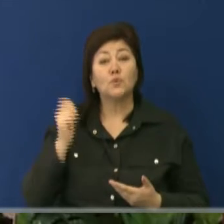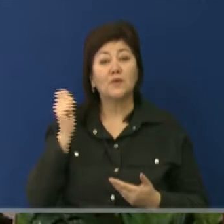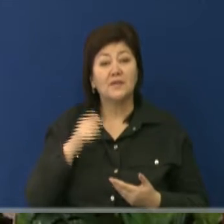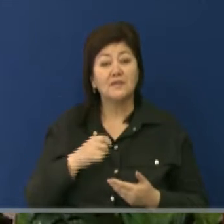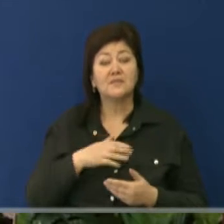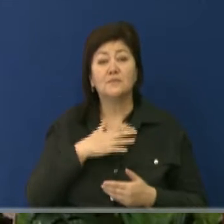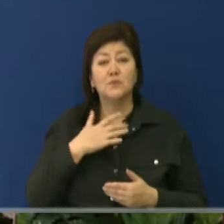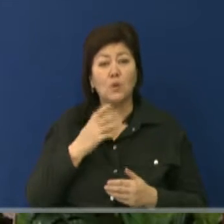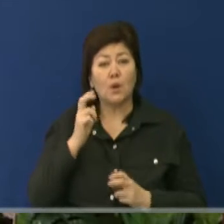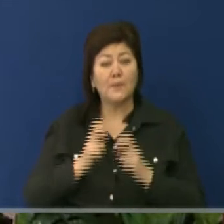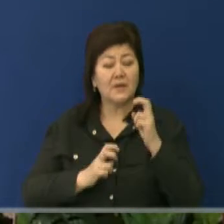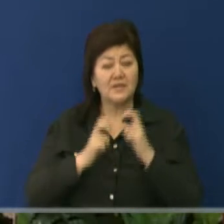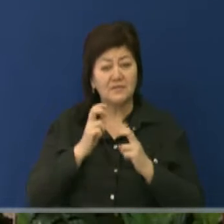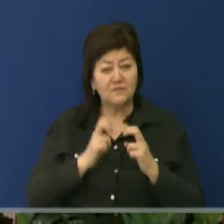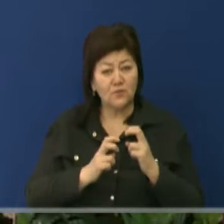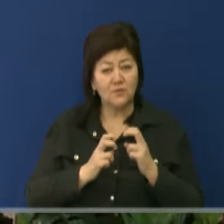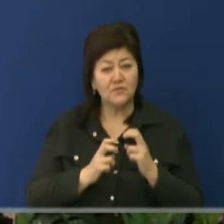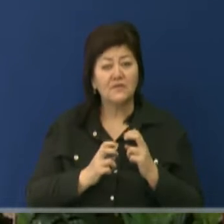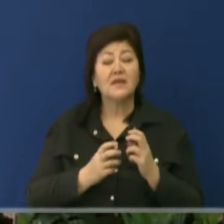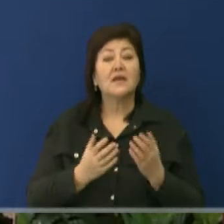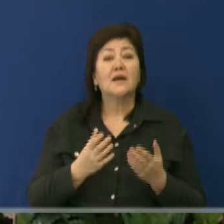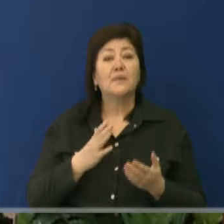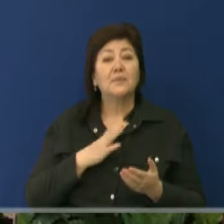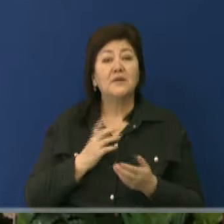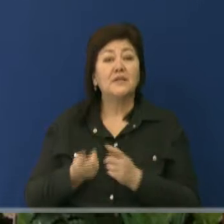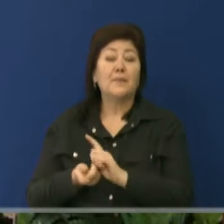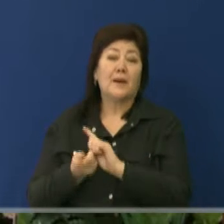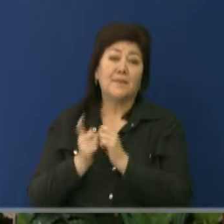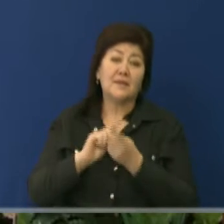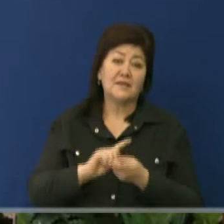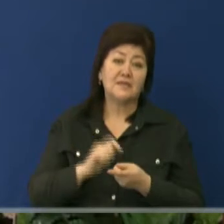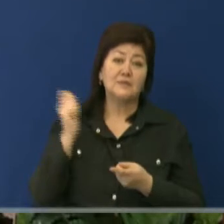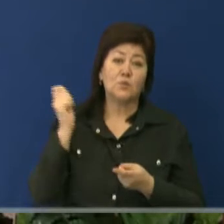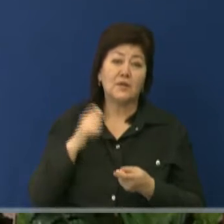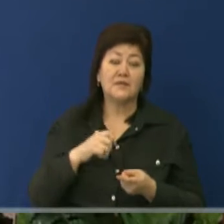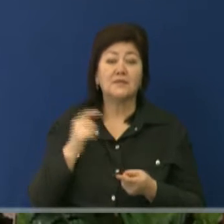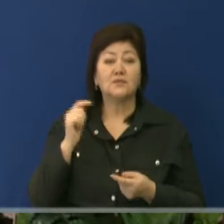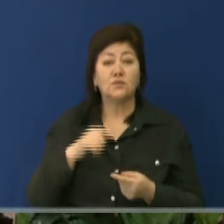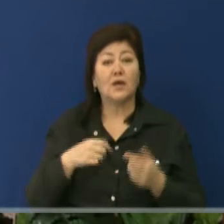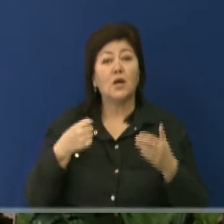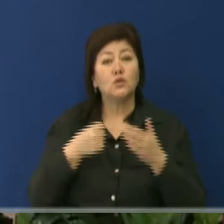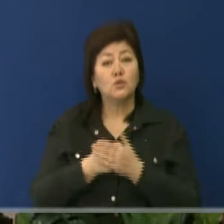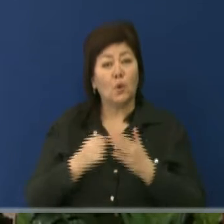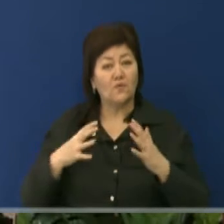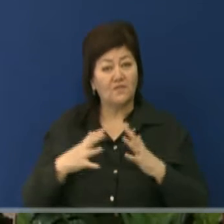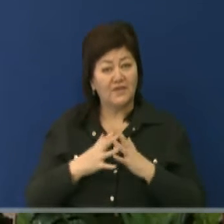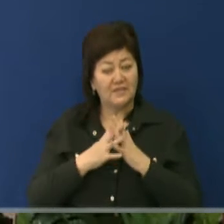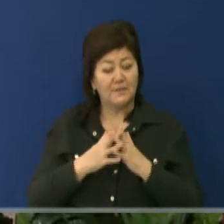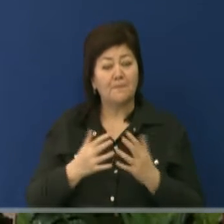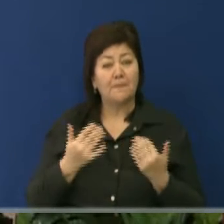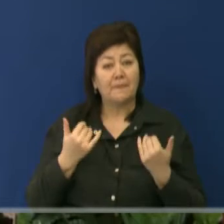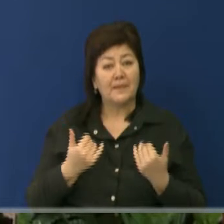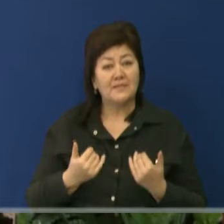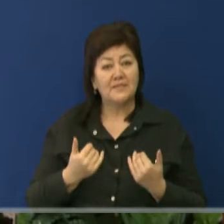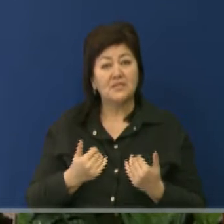кәсіпорындар Қазақстанға жіберілді. Қазақ халқының күшімен барлық зауыттар, фабрикаларды жоғары деңгейде жұмыс атқарып, майдандағылар үшін